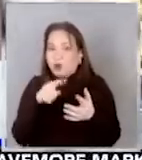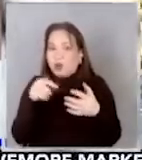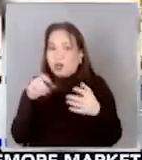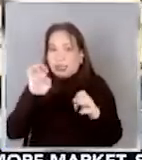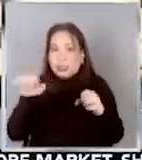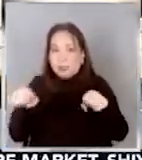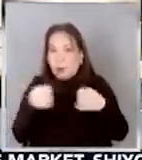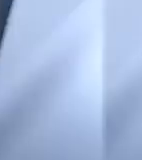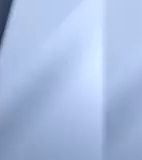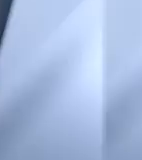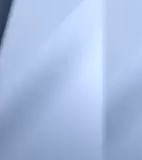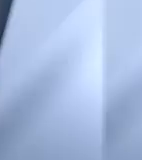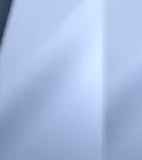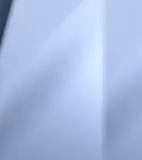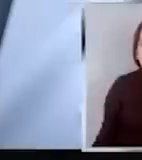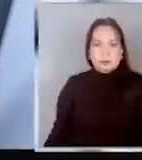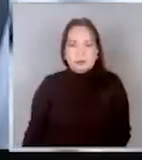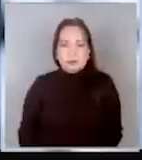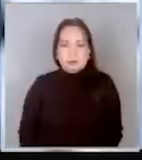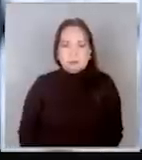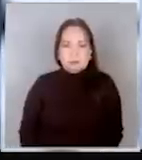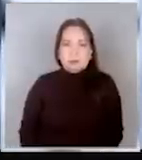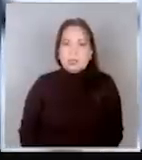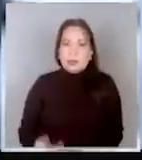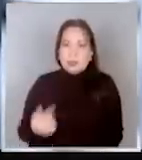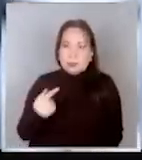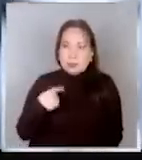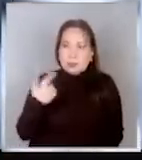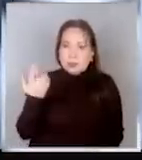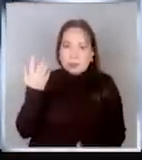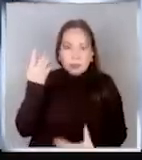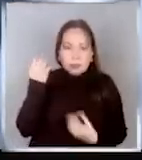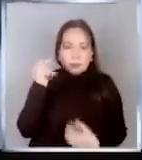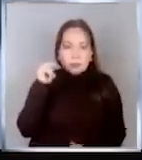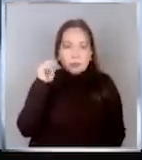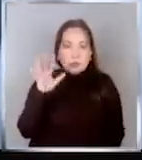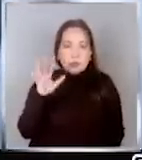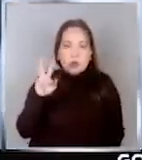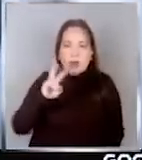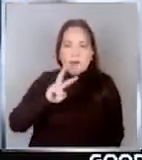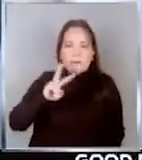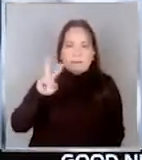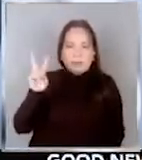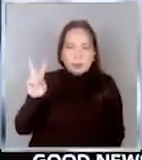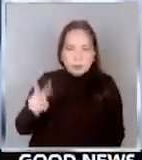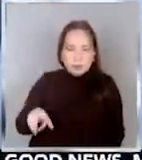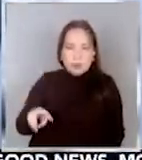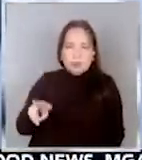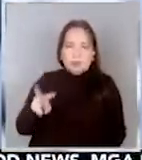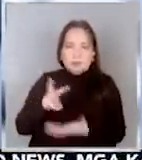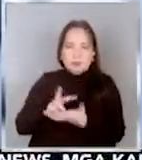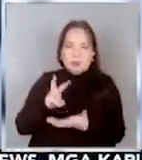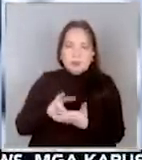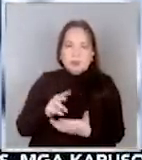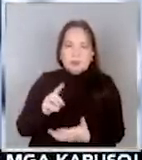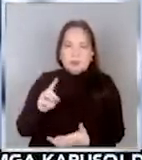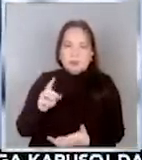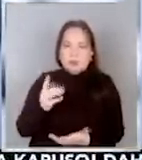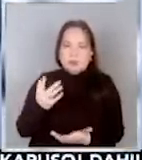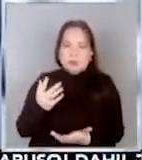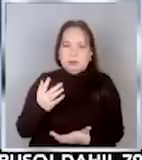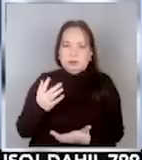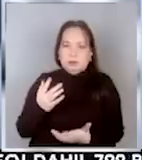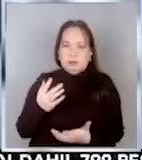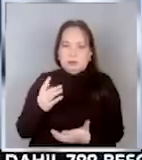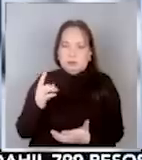Showbiz Happenings. Kapapasok lang po na balita, si Valenzuela City First District Representative Rich Gachalian, ang